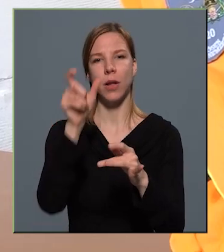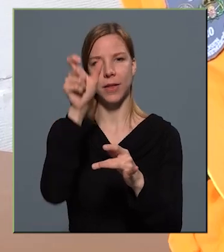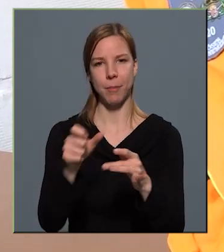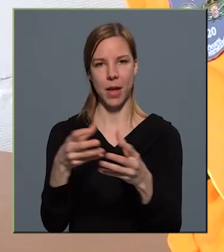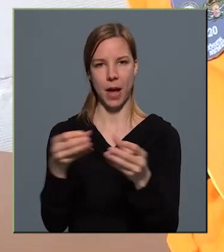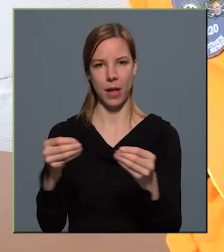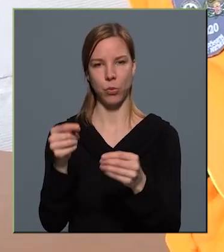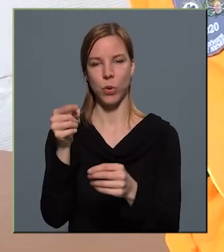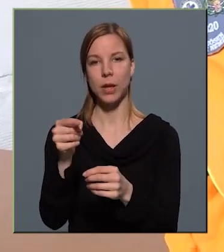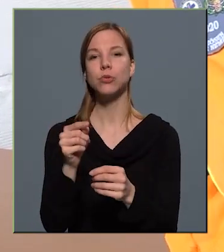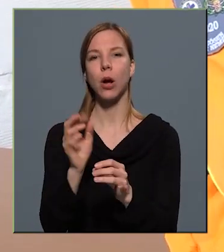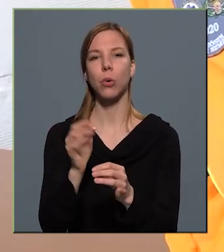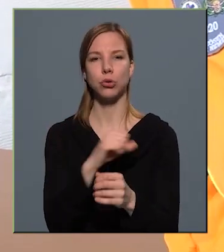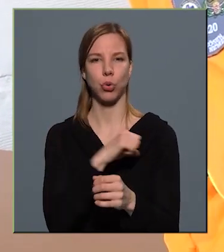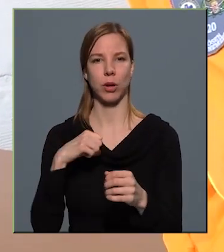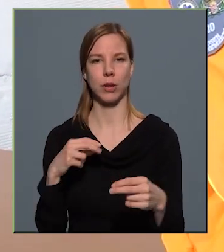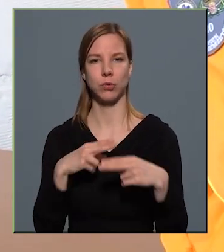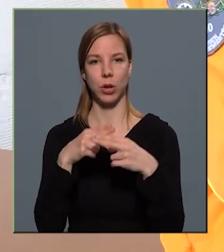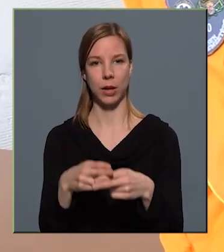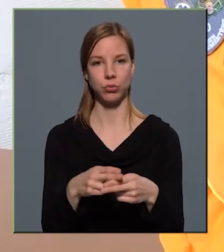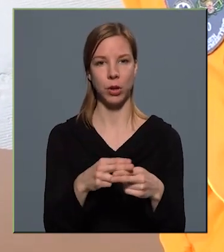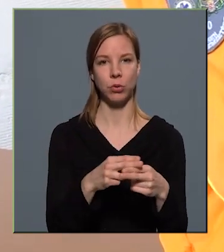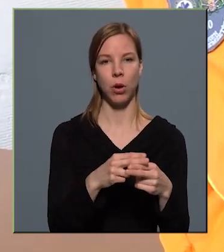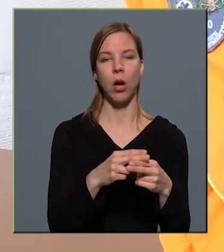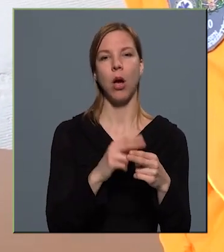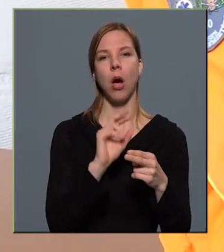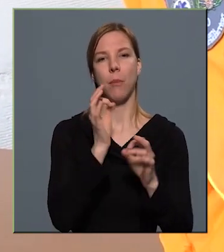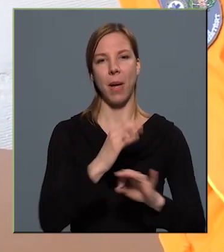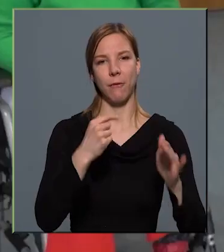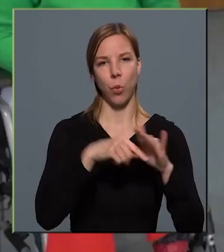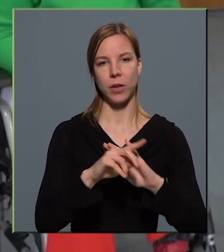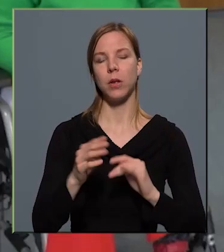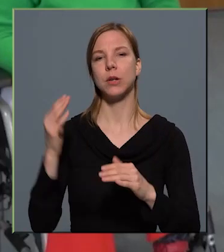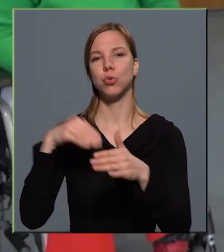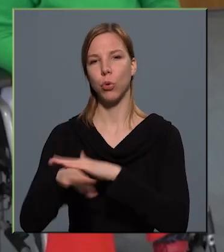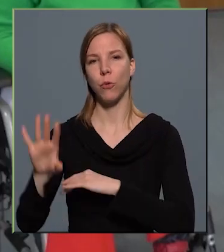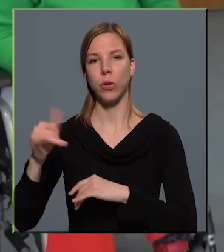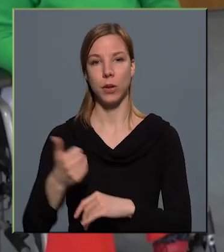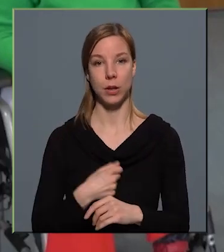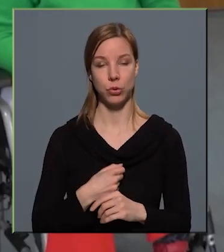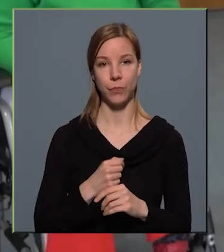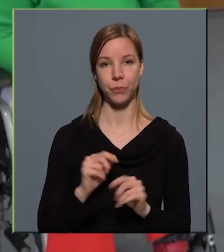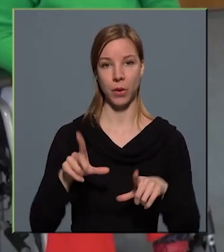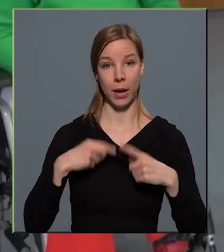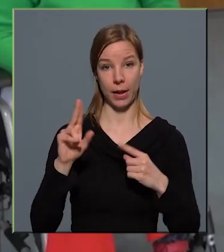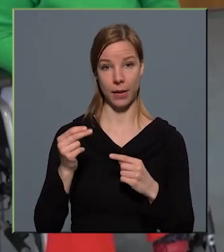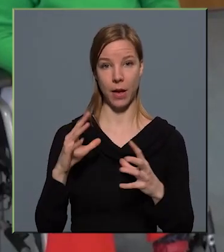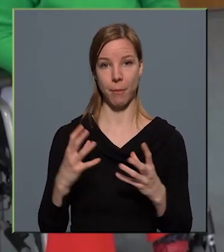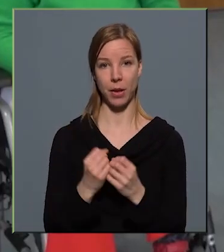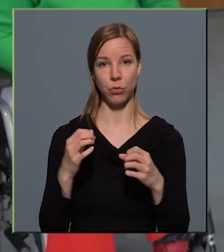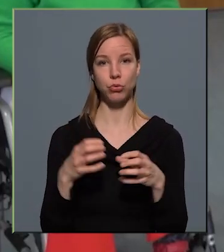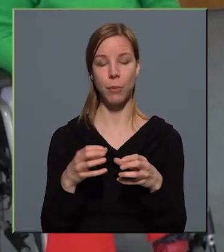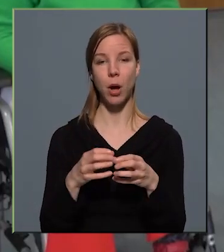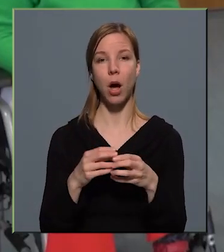nyújtanak önkéntes segítséget, belföldön és külföldön egyaránt. Az Életjel Mentő csoport az ország legidősebb civil